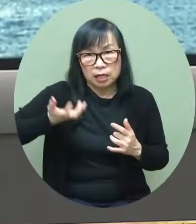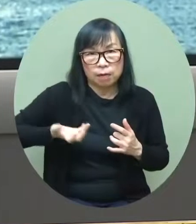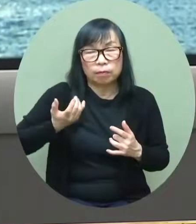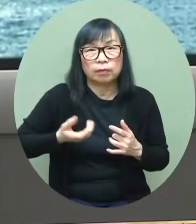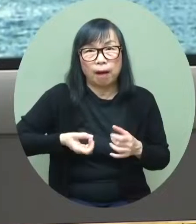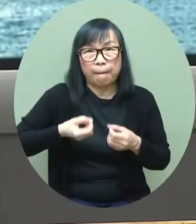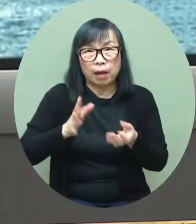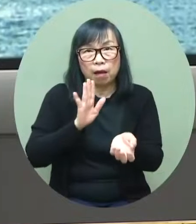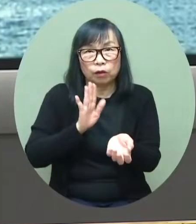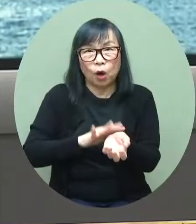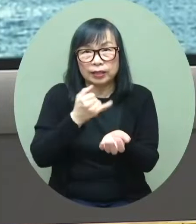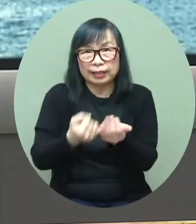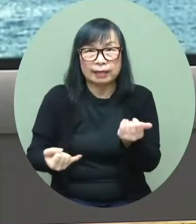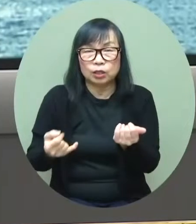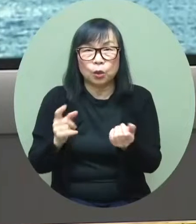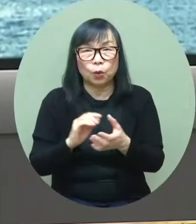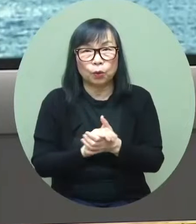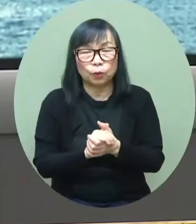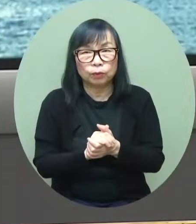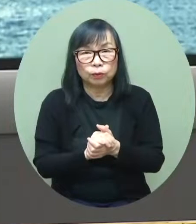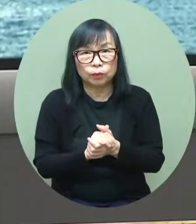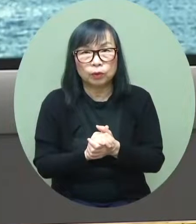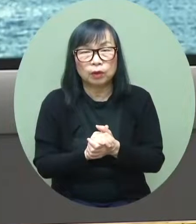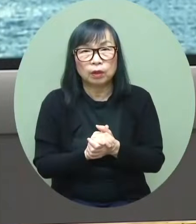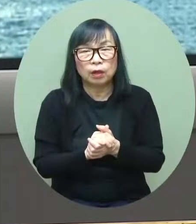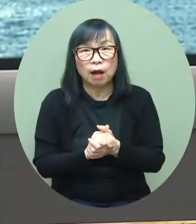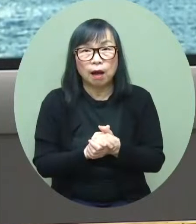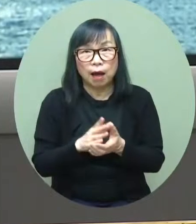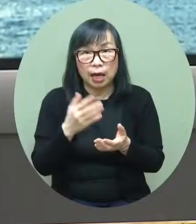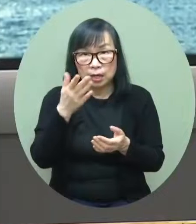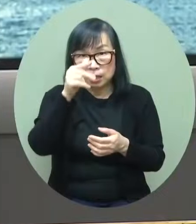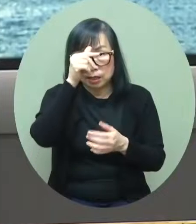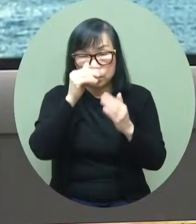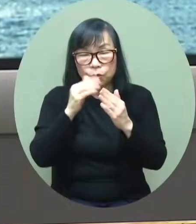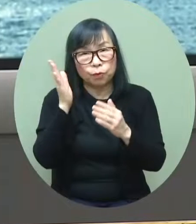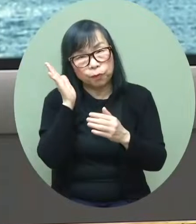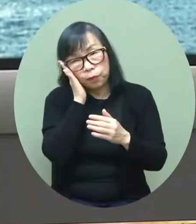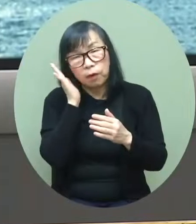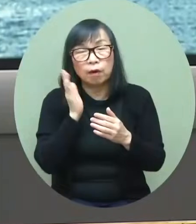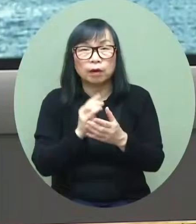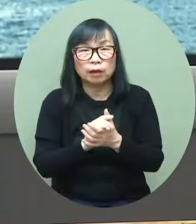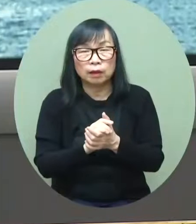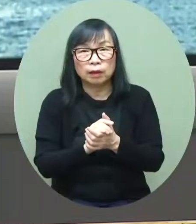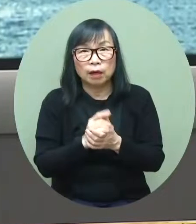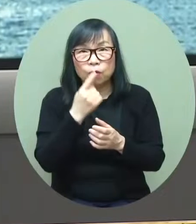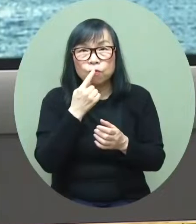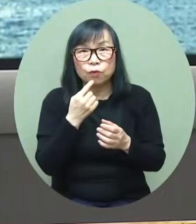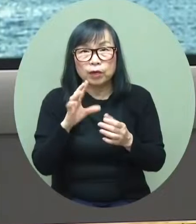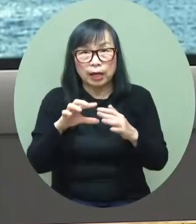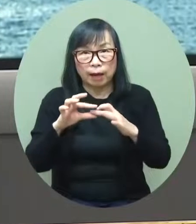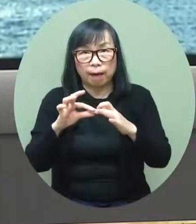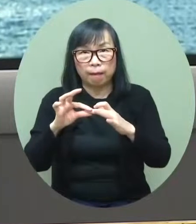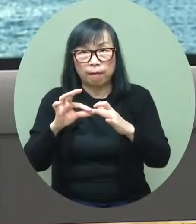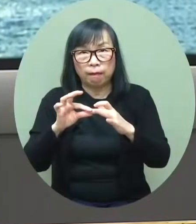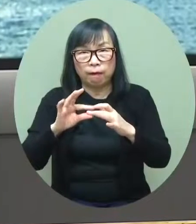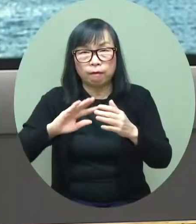都俾咗抗生素佢。咁樣佢喺住院期間咧，咁樣佢都係個血液含氧量咧都係